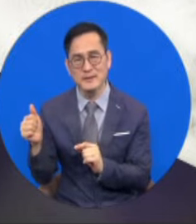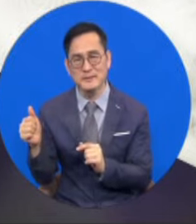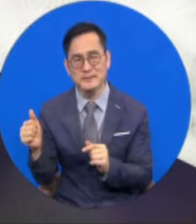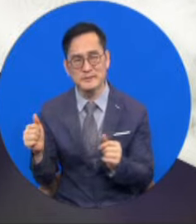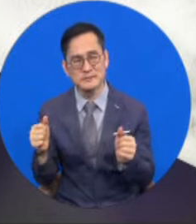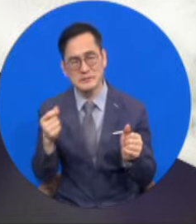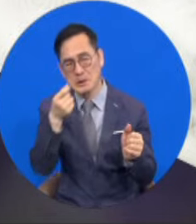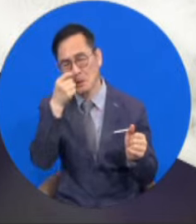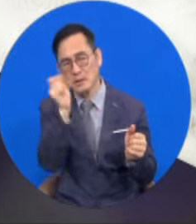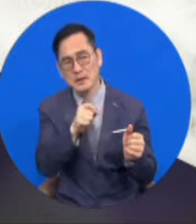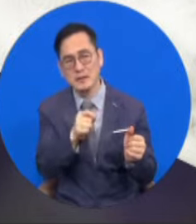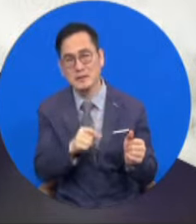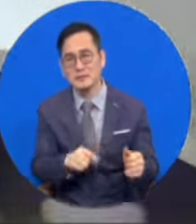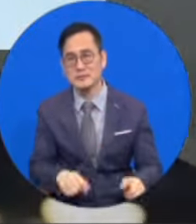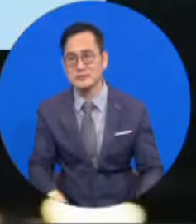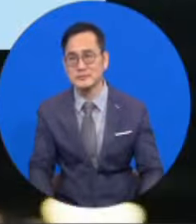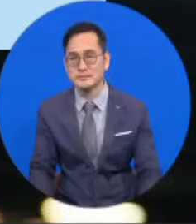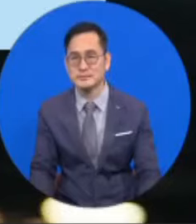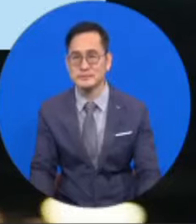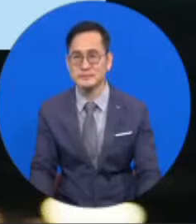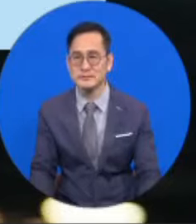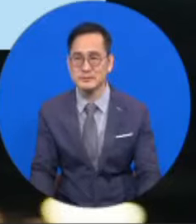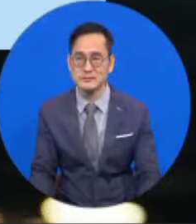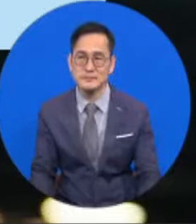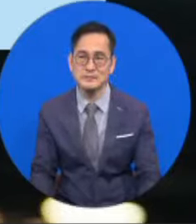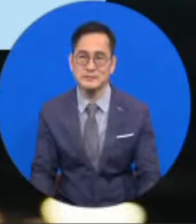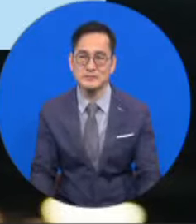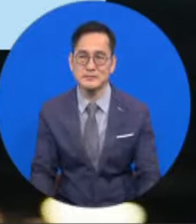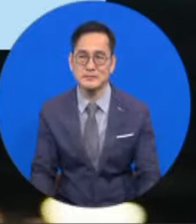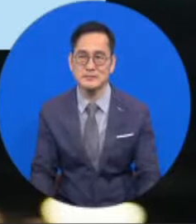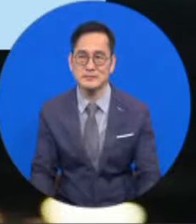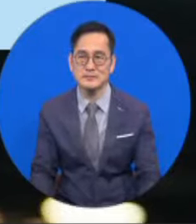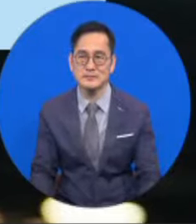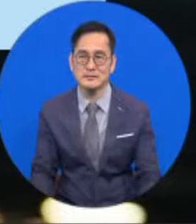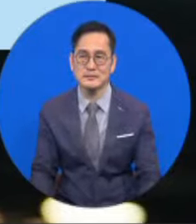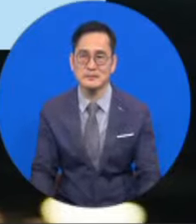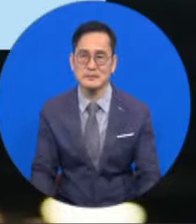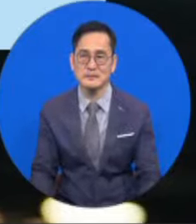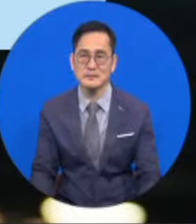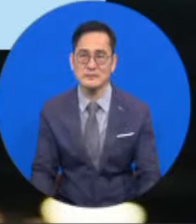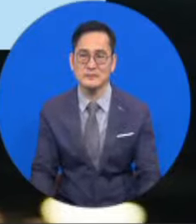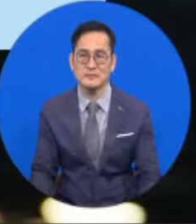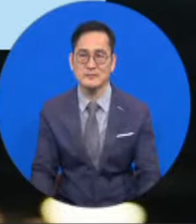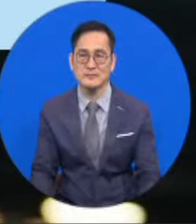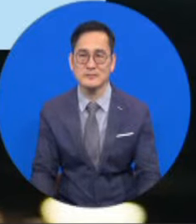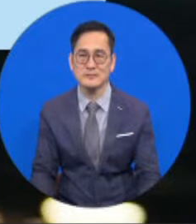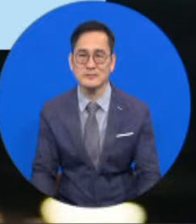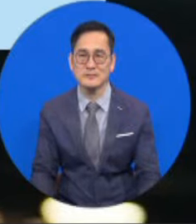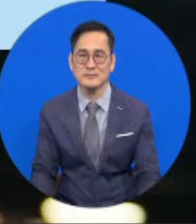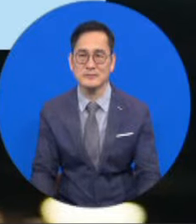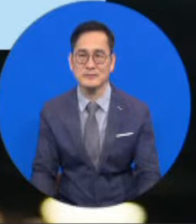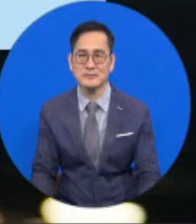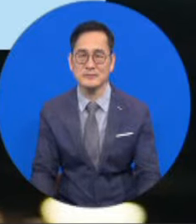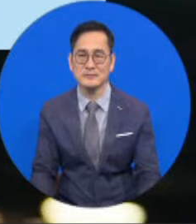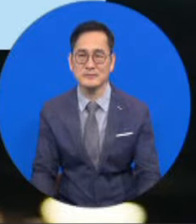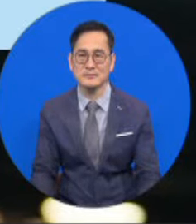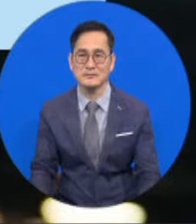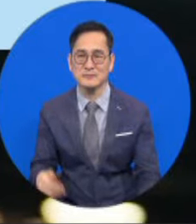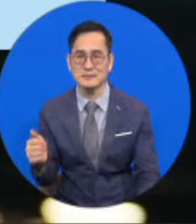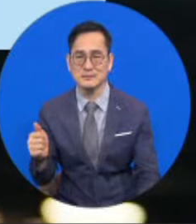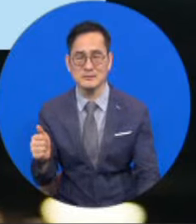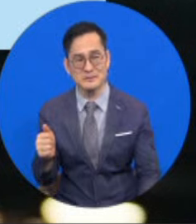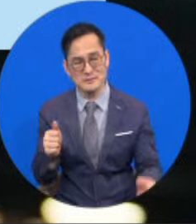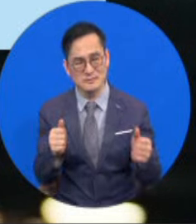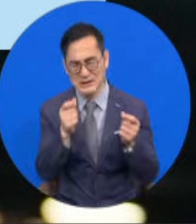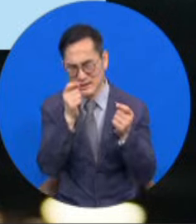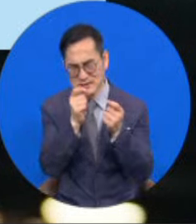해서 뭐 논란이 거세게 일고 있습니다. 자, 이 벤탄쿠르는 토트넘에서 손흥민